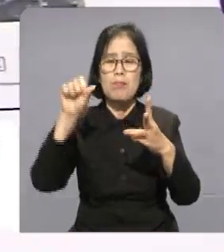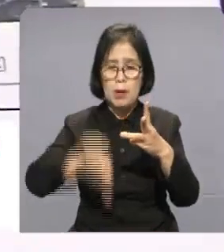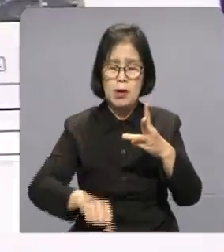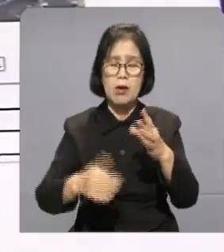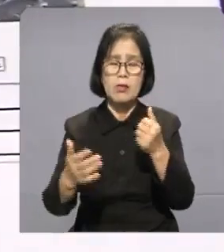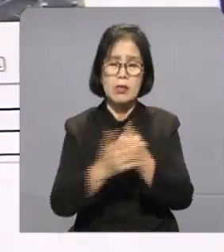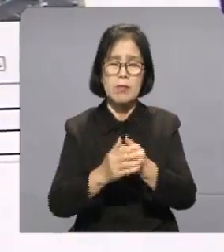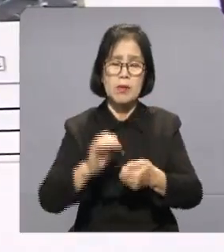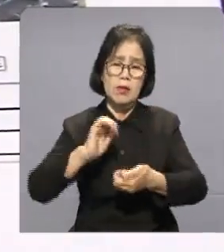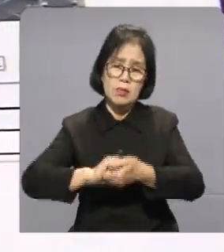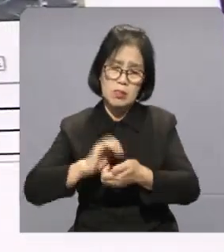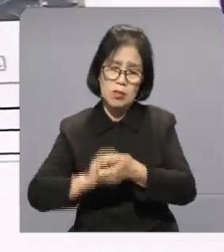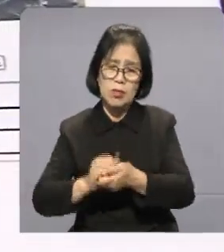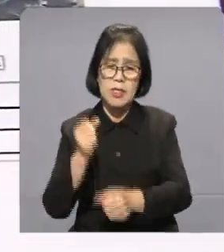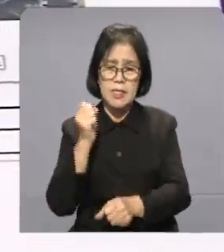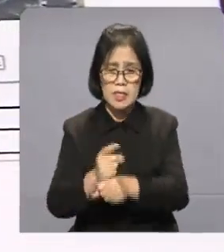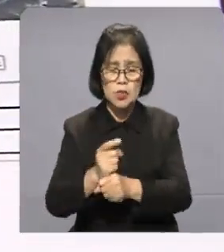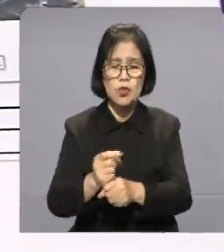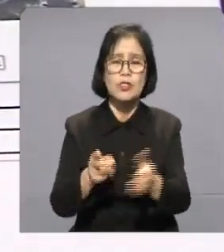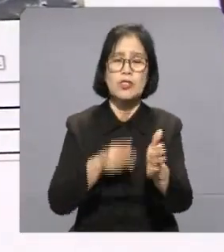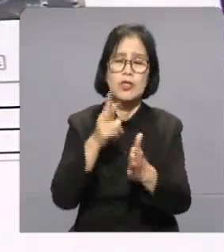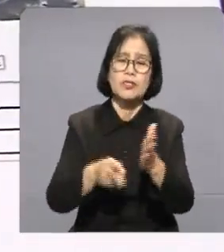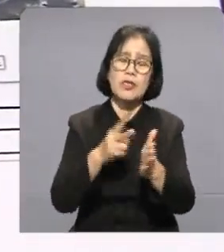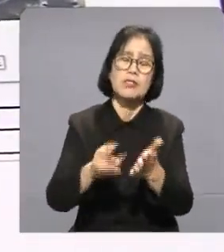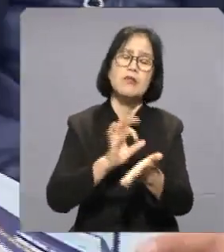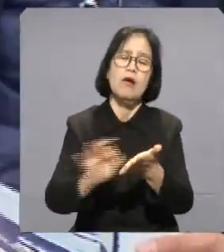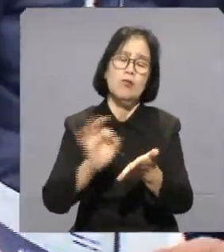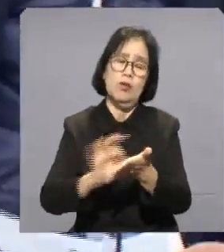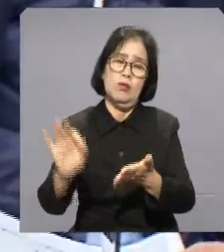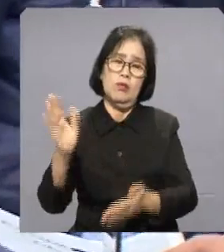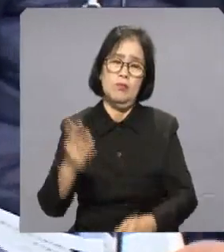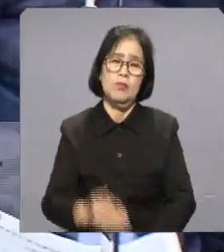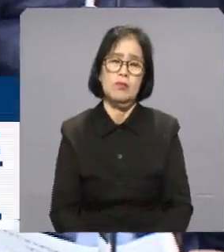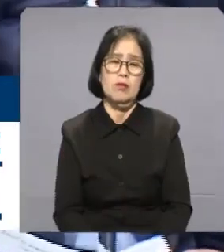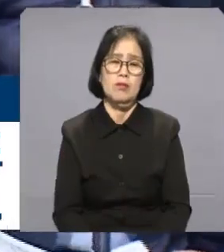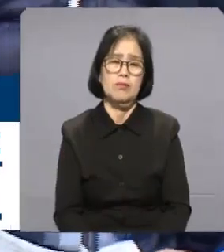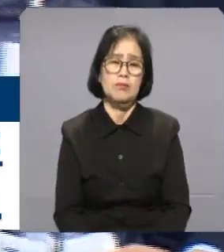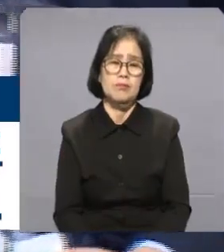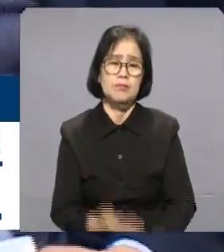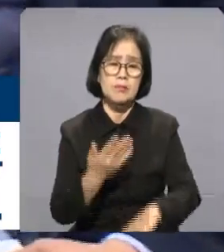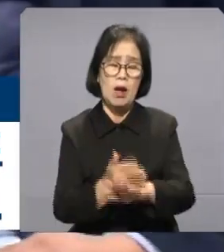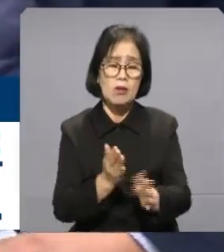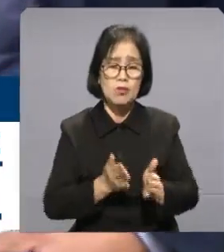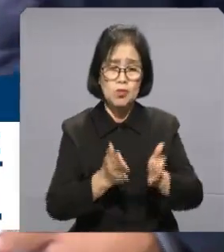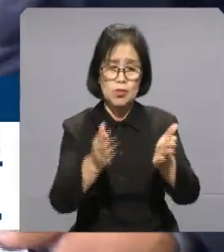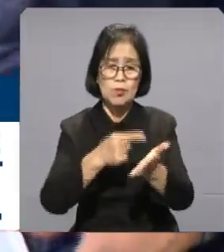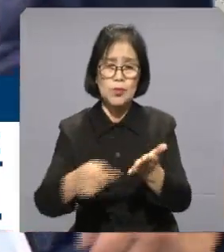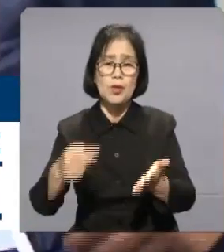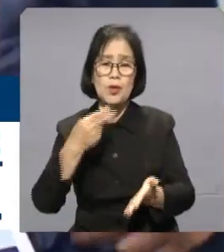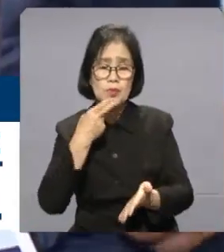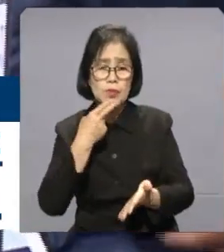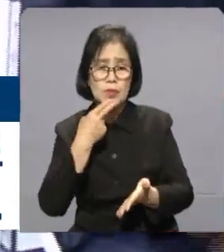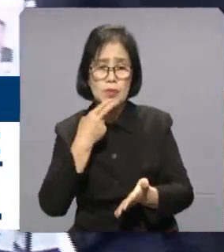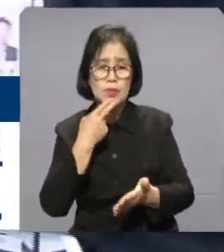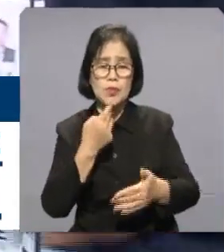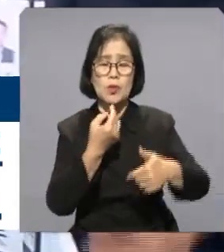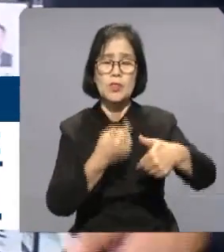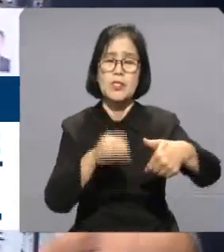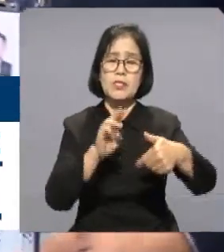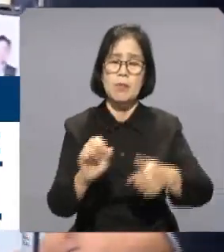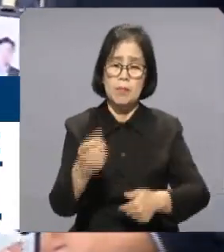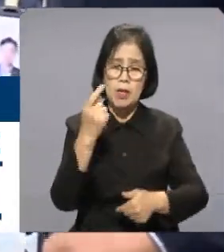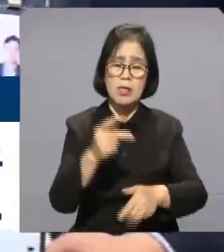한시적으로 기존 열차를 써야 하는 상황이 된 겁니다. 다른 제품들에게 피해도 주지 않고 또